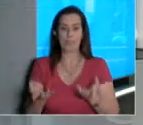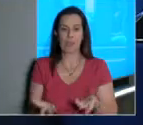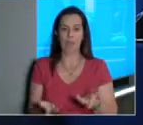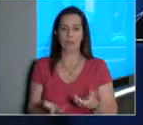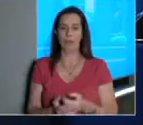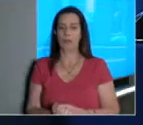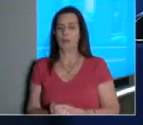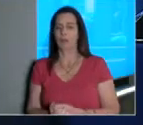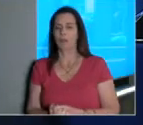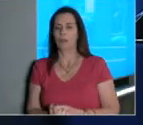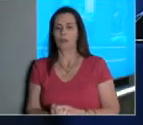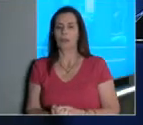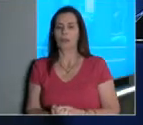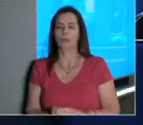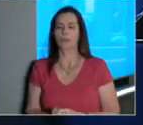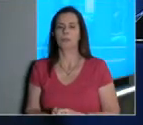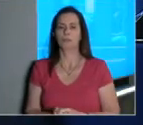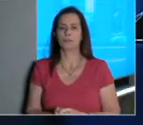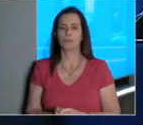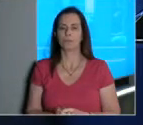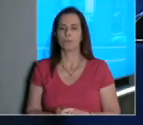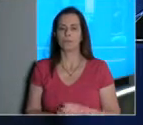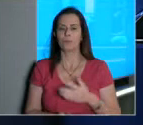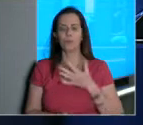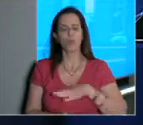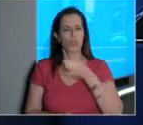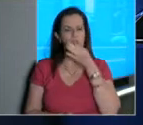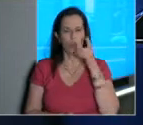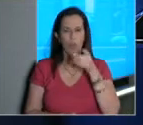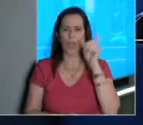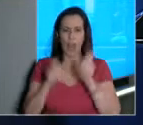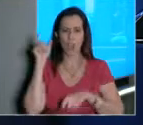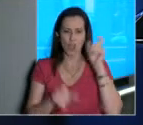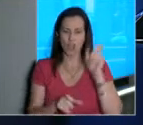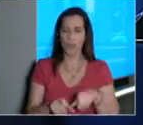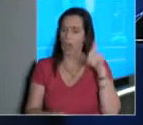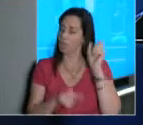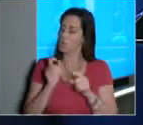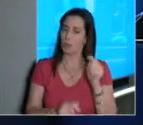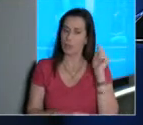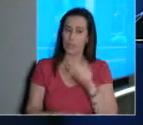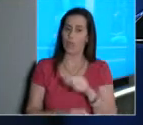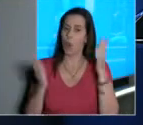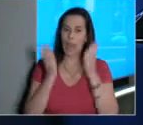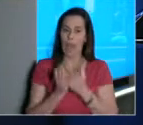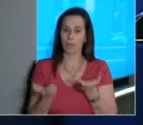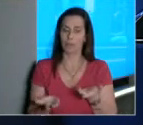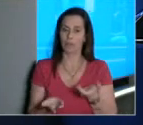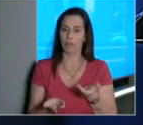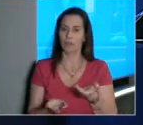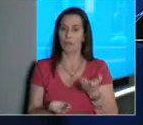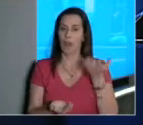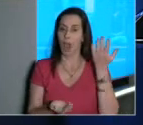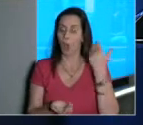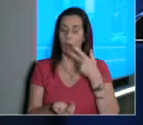יודעת מה, אני ארצה לדבר עם דוקטור נוריאלי, אפרופו סוציולוג היסטוריה להון האנושי. אנשים שהגיעו לאילת, היו